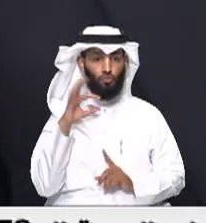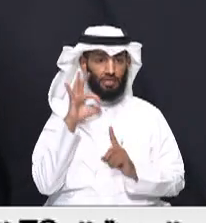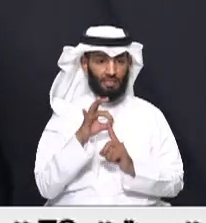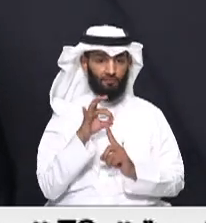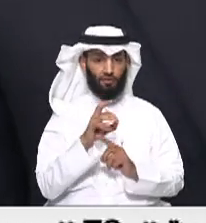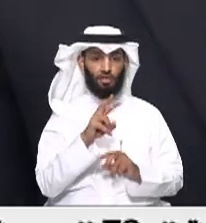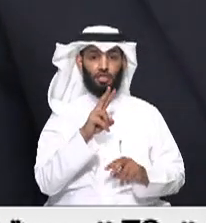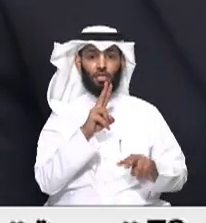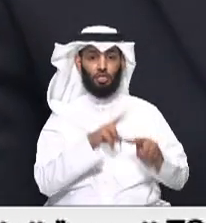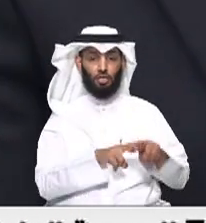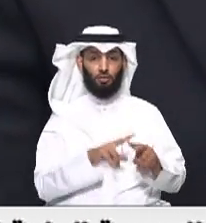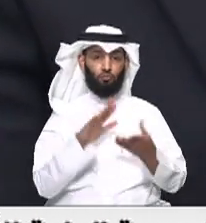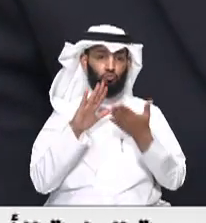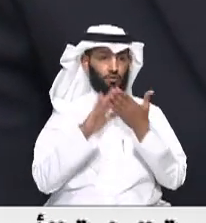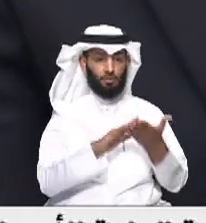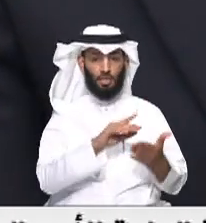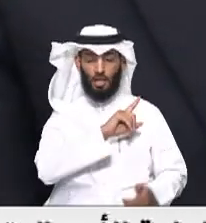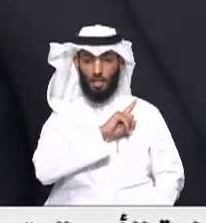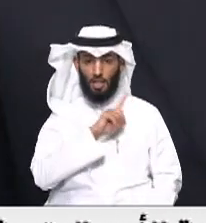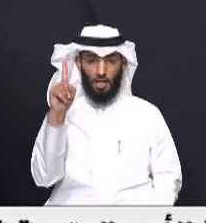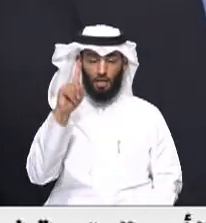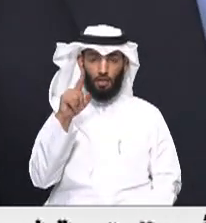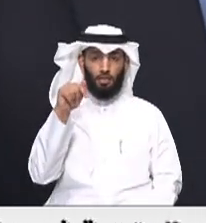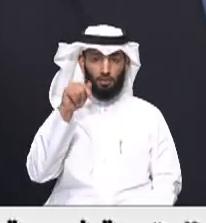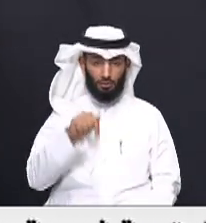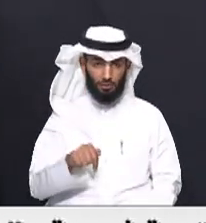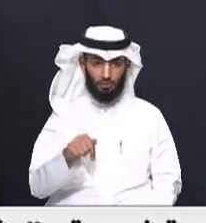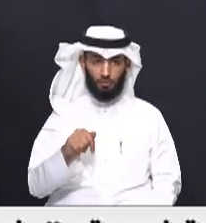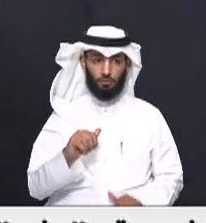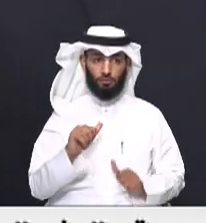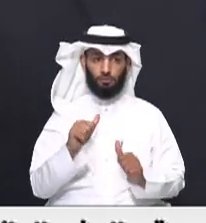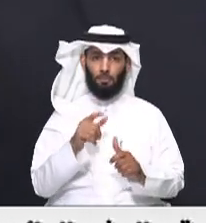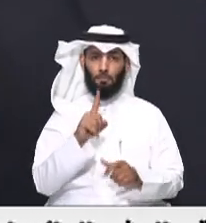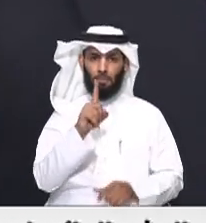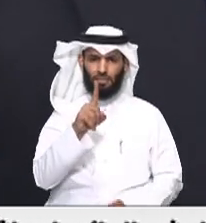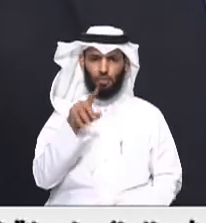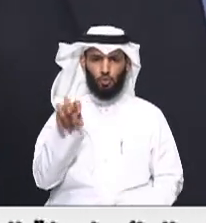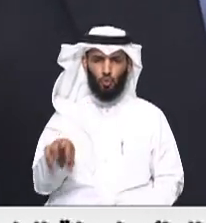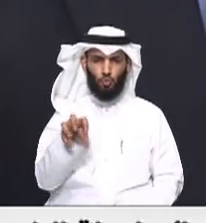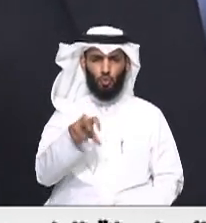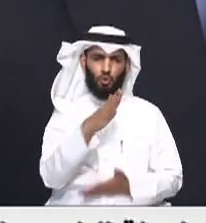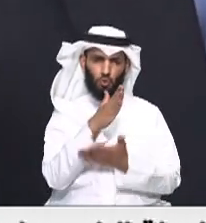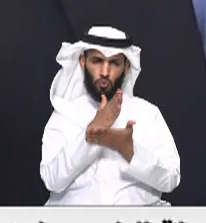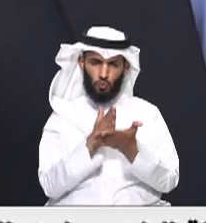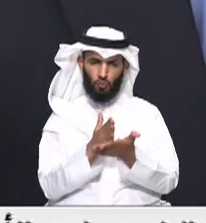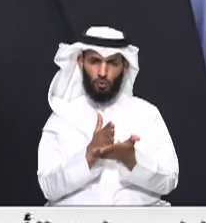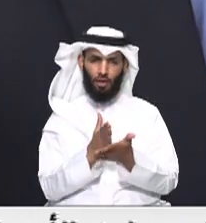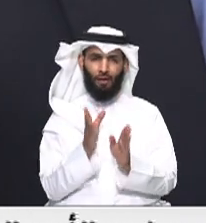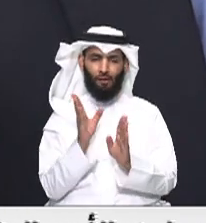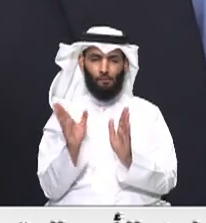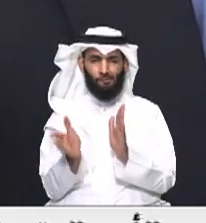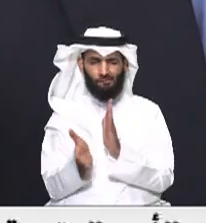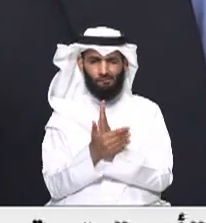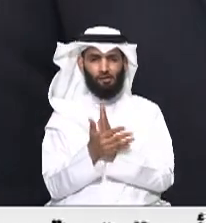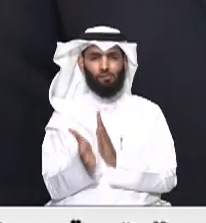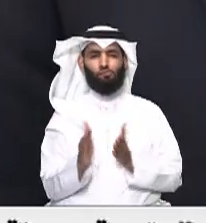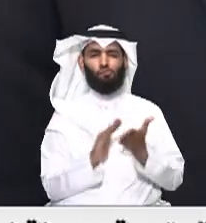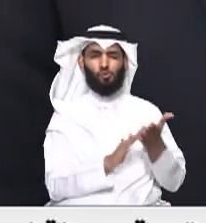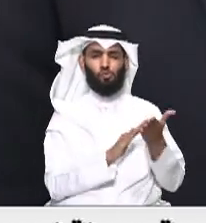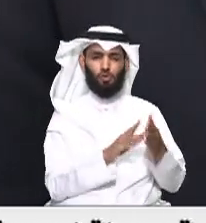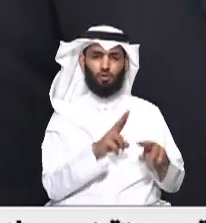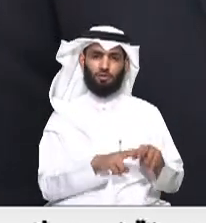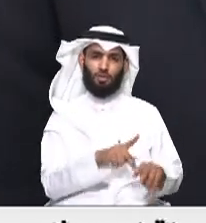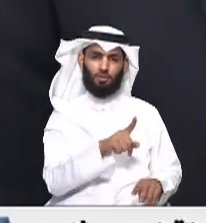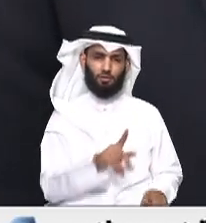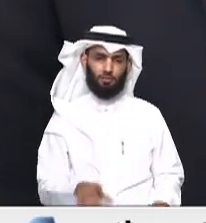للقيم التي بدأت بها الأمم المتحدة وتمردت عليها بعض الدول. بندر منور، يعني أمام هذا العجز الذي أدلى